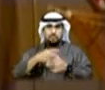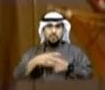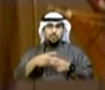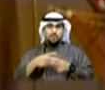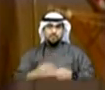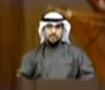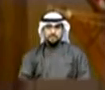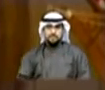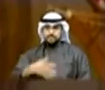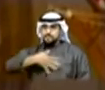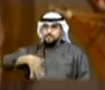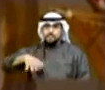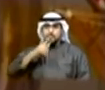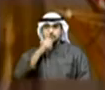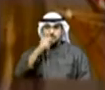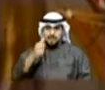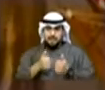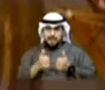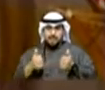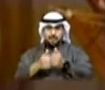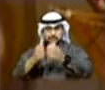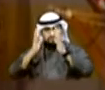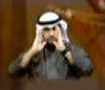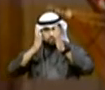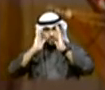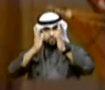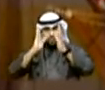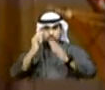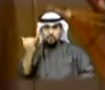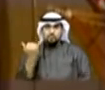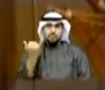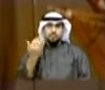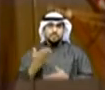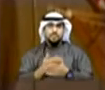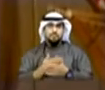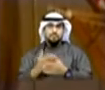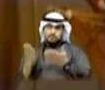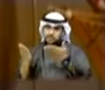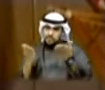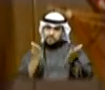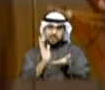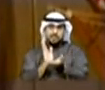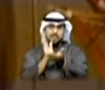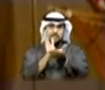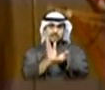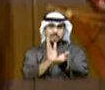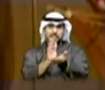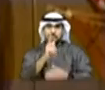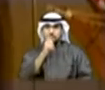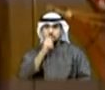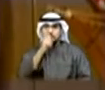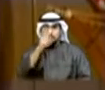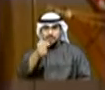التقدير والشكر لسفير دولة الكويت لترحيبه بهم واستضافته لهم. تستطيع أن ترى بوضوح من خلال الكلمات